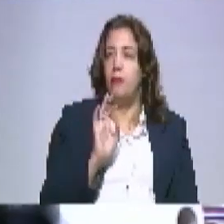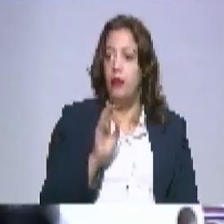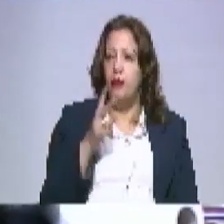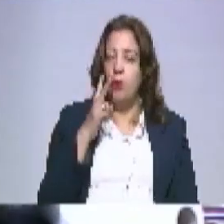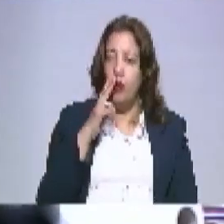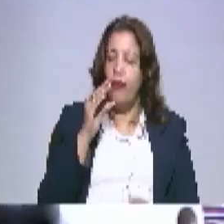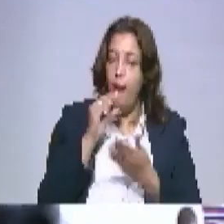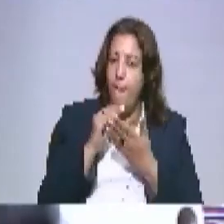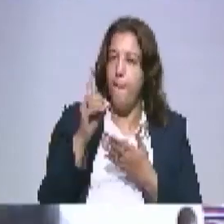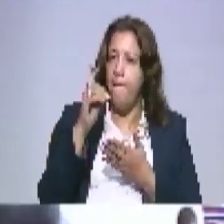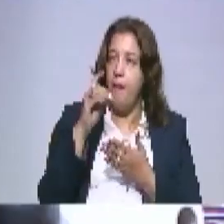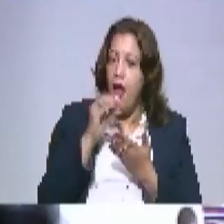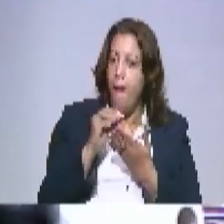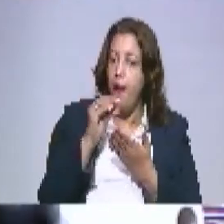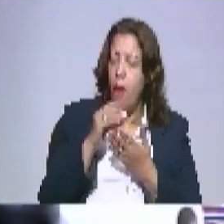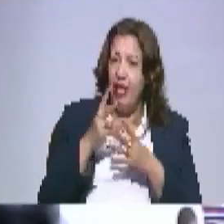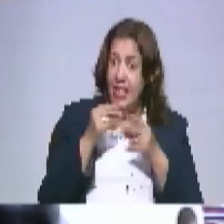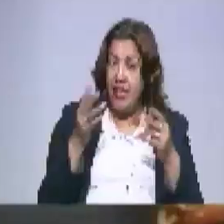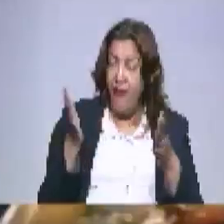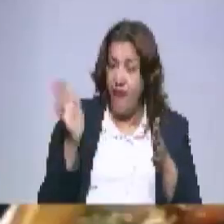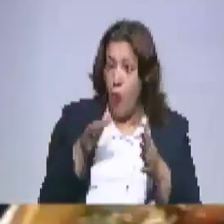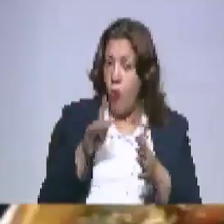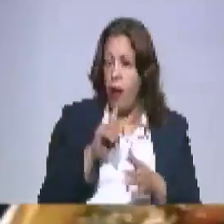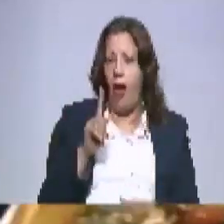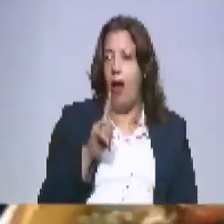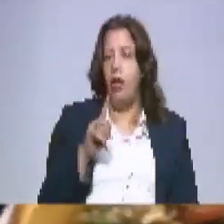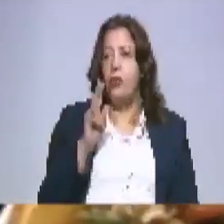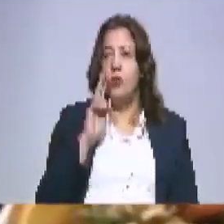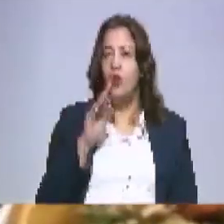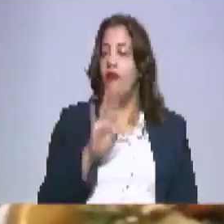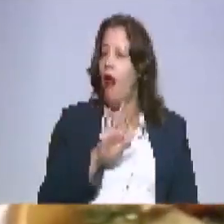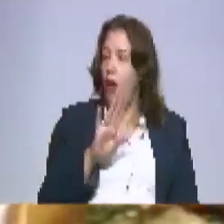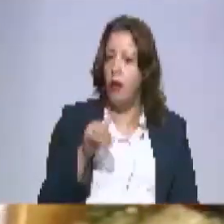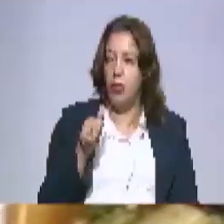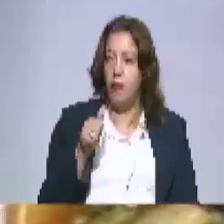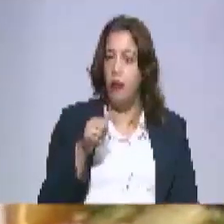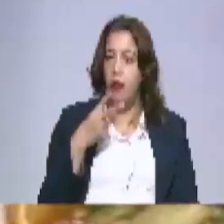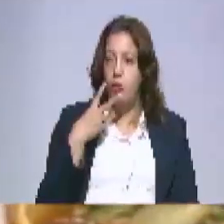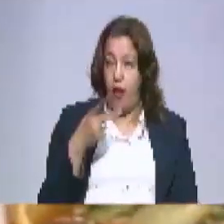انا عايز اوصل له. حلو قوي. اوكي احنا كده تقريبا